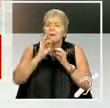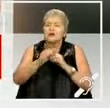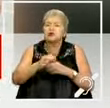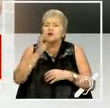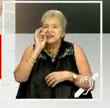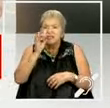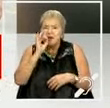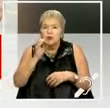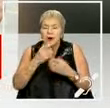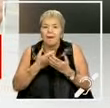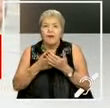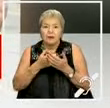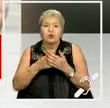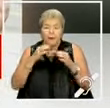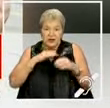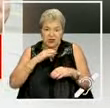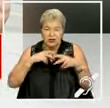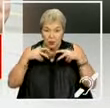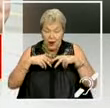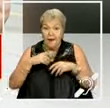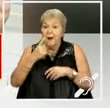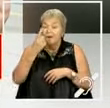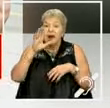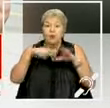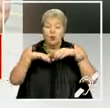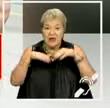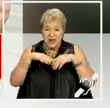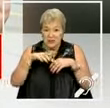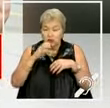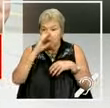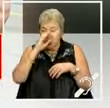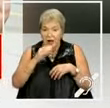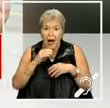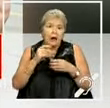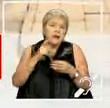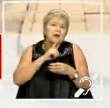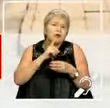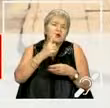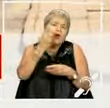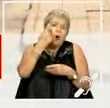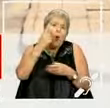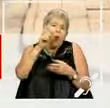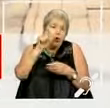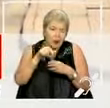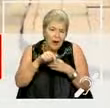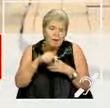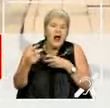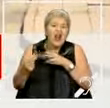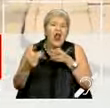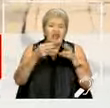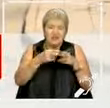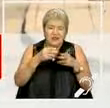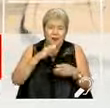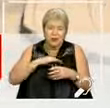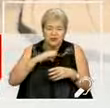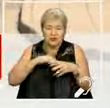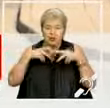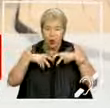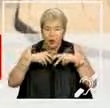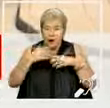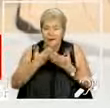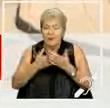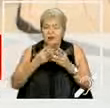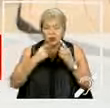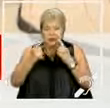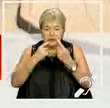fost închise traficului. Premierul bulgar, aflat la putere de mai puțin de o lună, este cel care l-a invitat pe Zelensky pentru discuții. Nu este clar